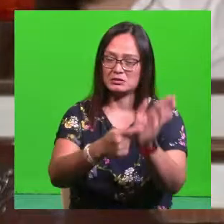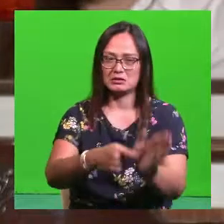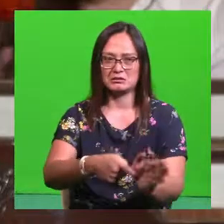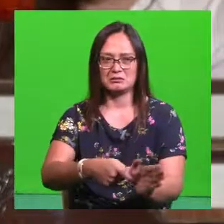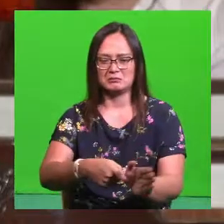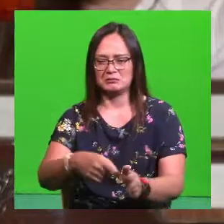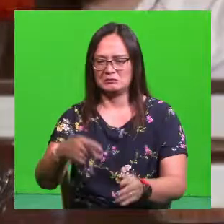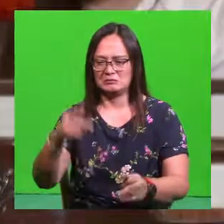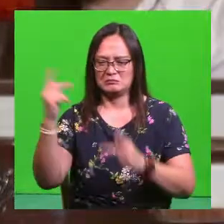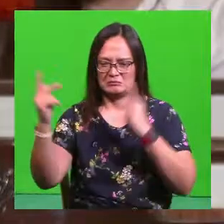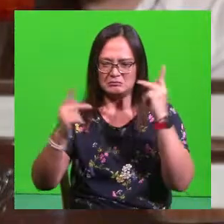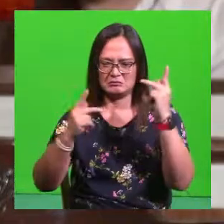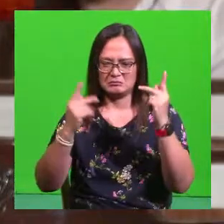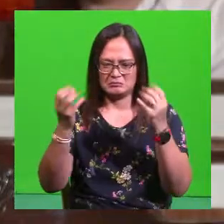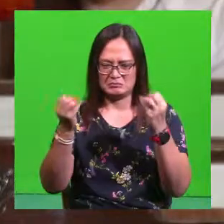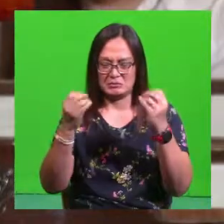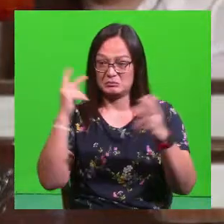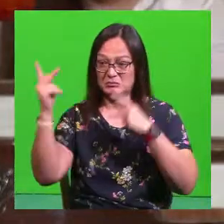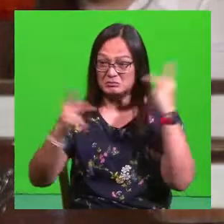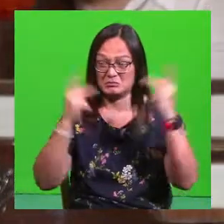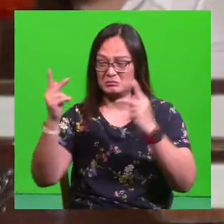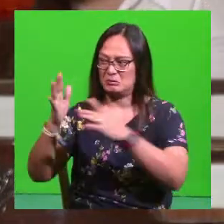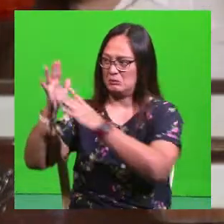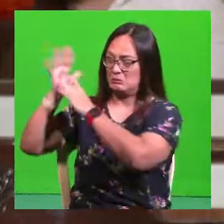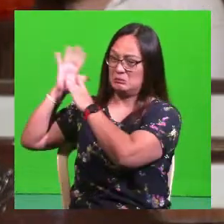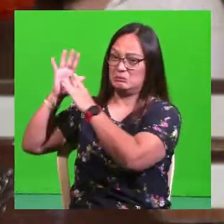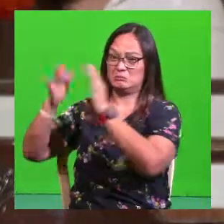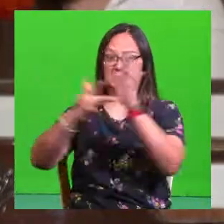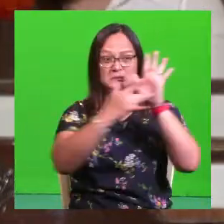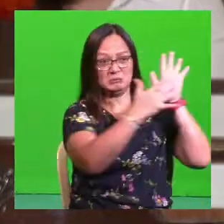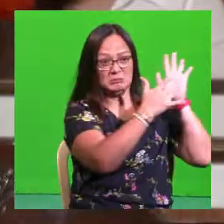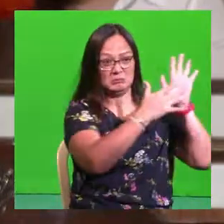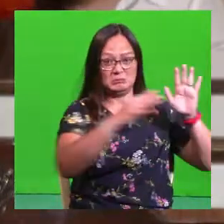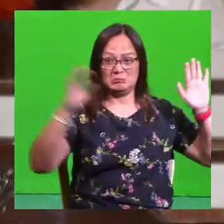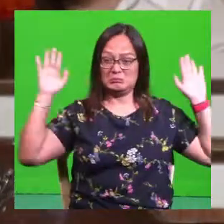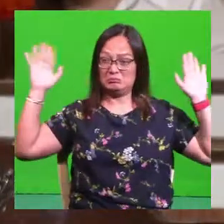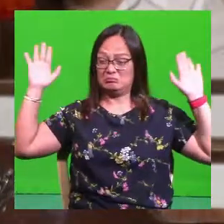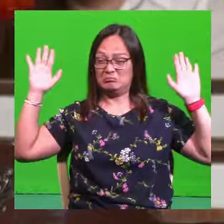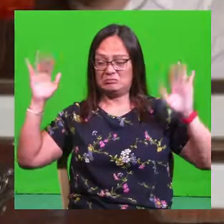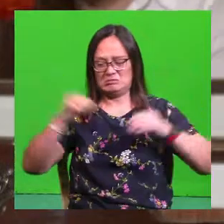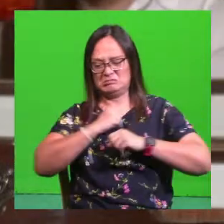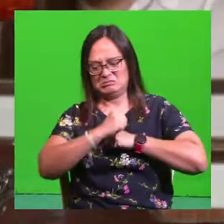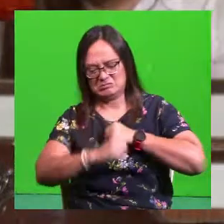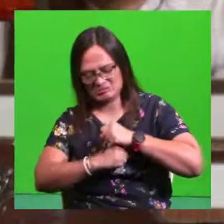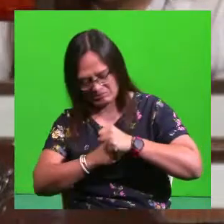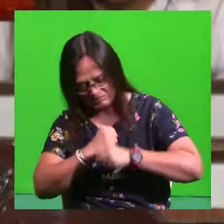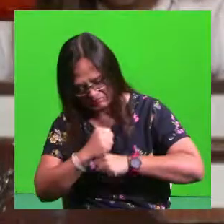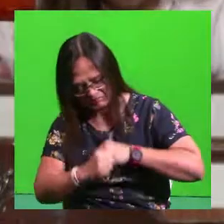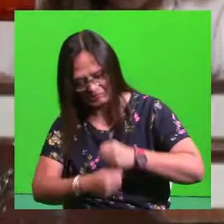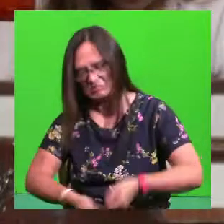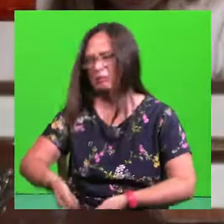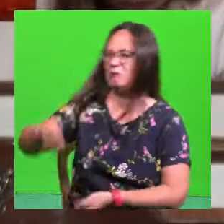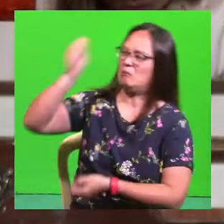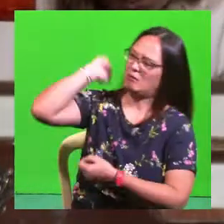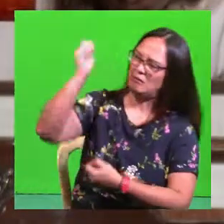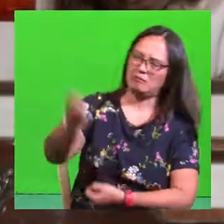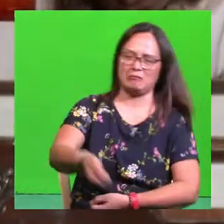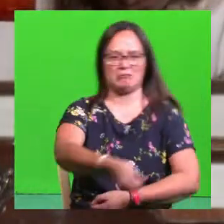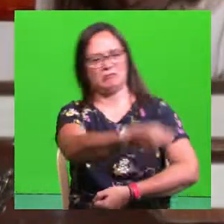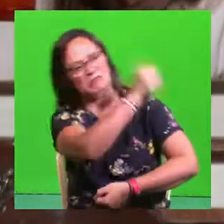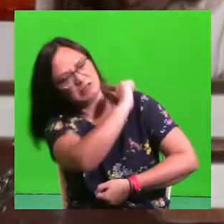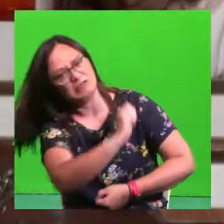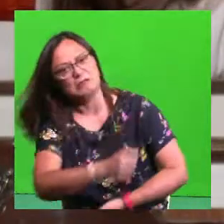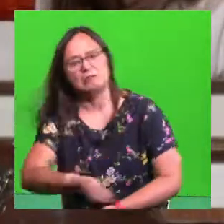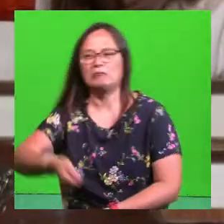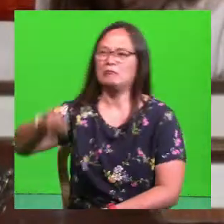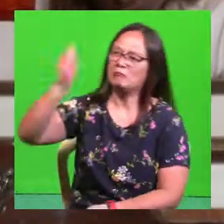sa nagpasakit sa pamamagitan ng flagellation, tungkol sa kung ano-anong mga